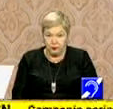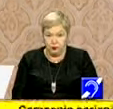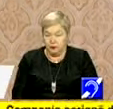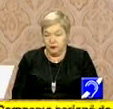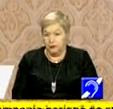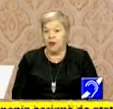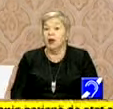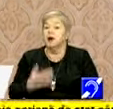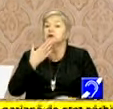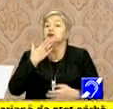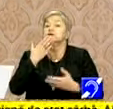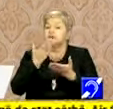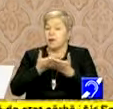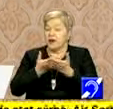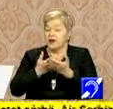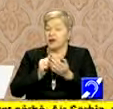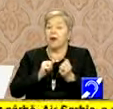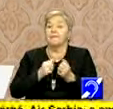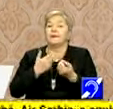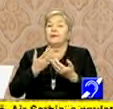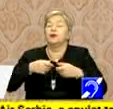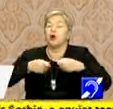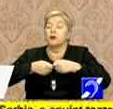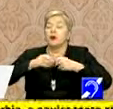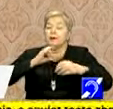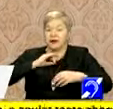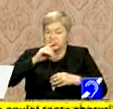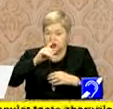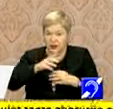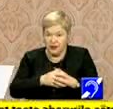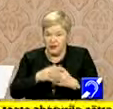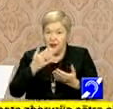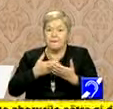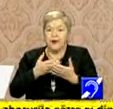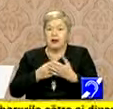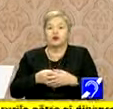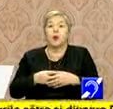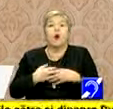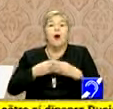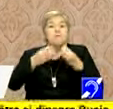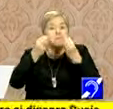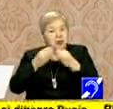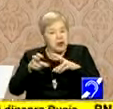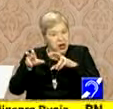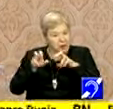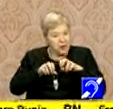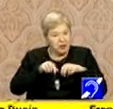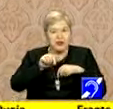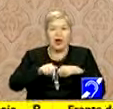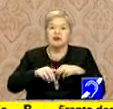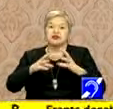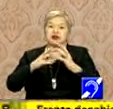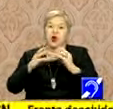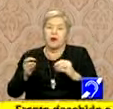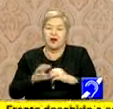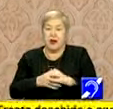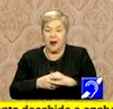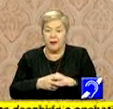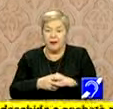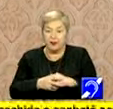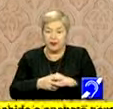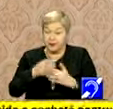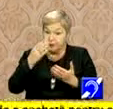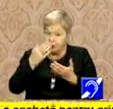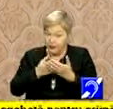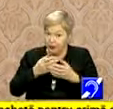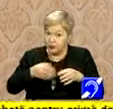Vă mulțumesc foarte mult, vă mulțumesc domnule președinte Iohannis pentru ospitalitatea dumneavoastră, pentru